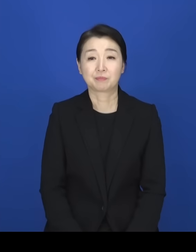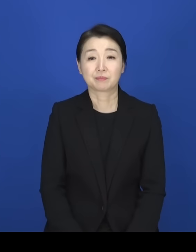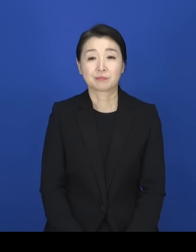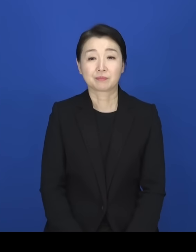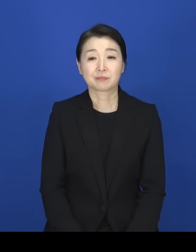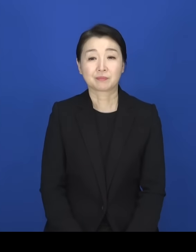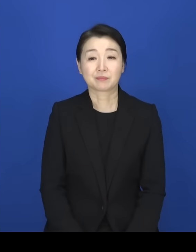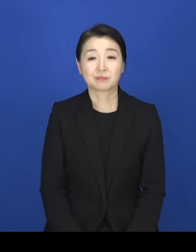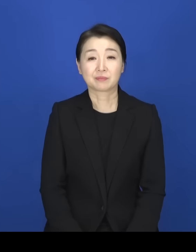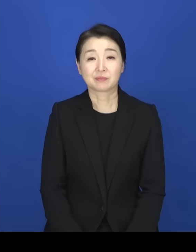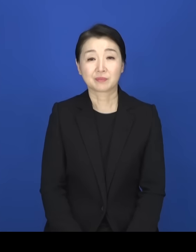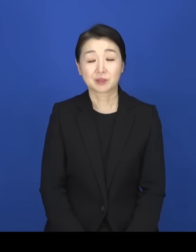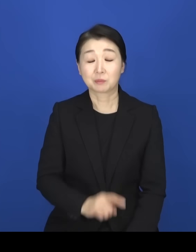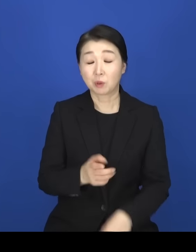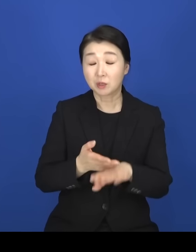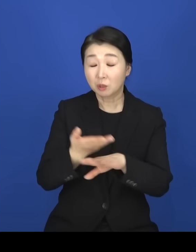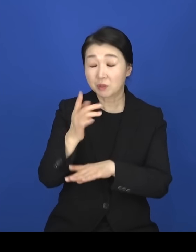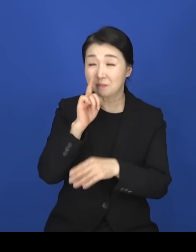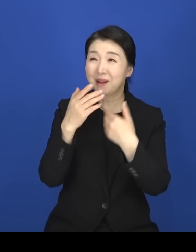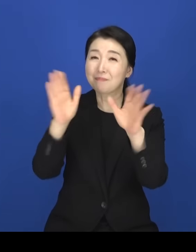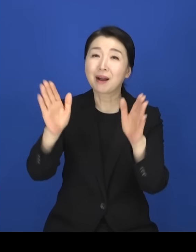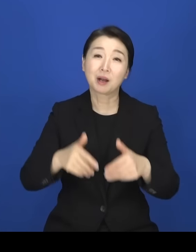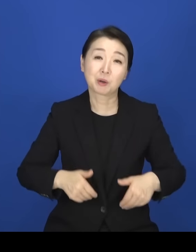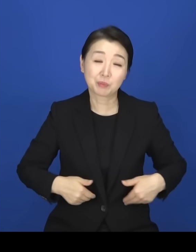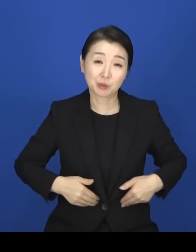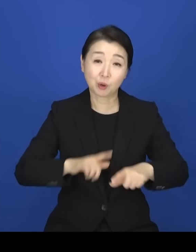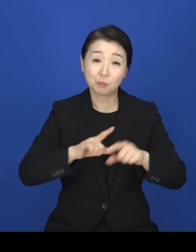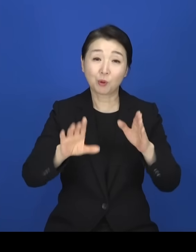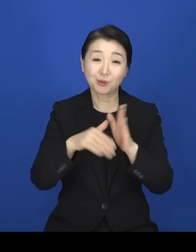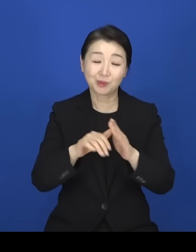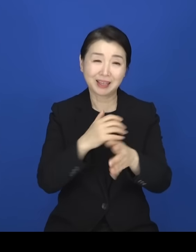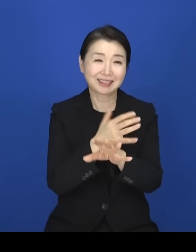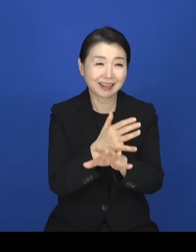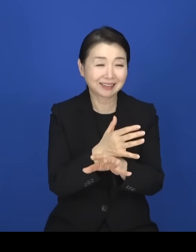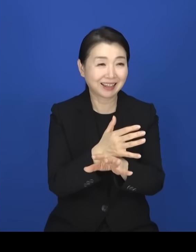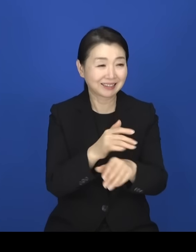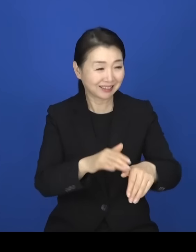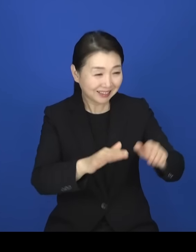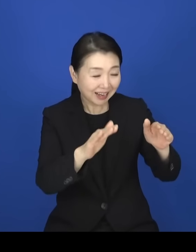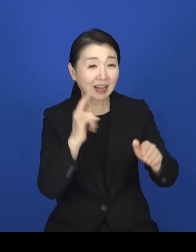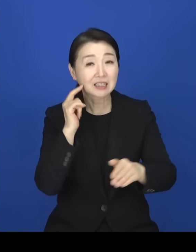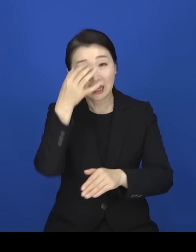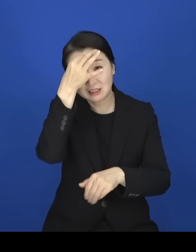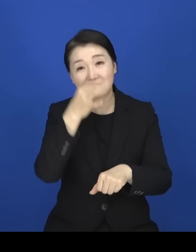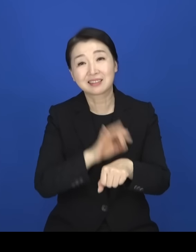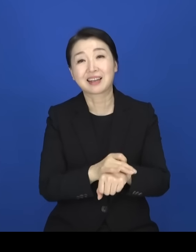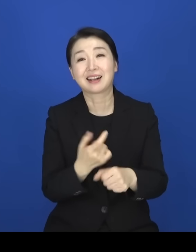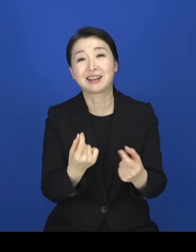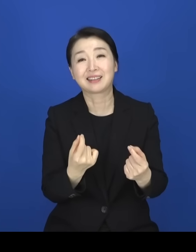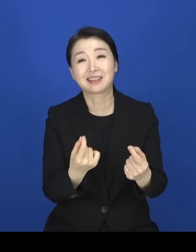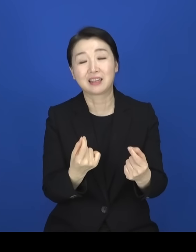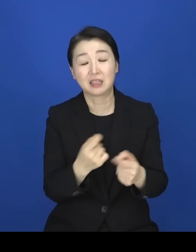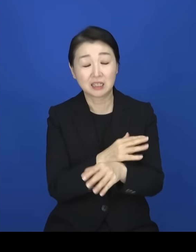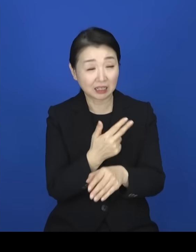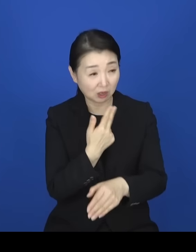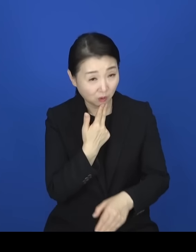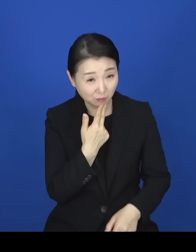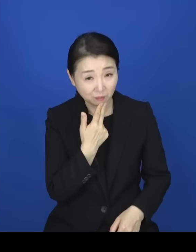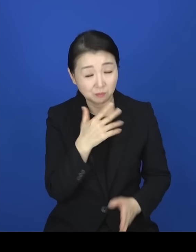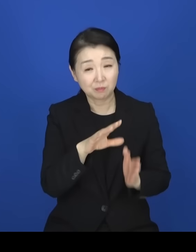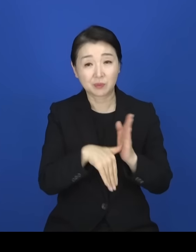약간 어떻게 보면 선배들한테도 막 할 수 있고 네. 그러니까 평상시에 어릴 때 장난꾸러기로 잘한 사람들이 예능을 잘해요. 네, 네, 네. 네. 근데 장난기가 없는